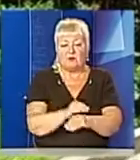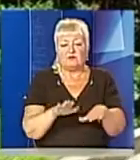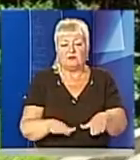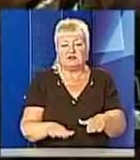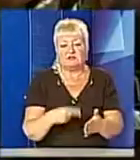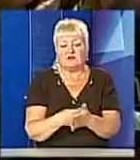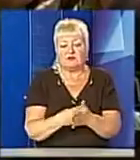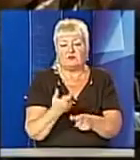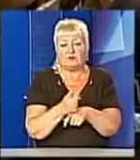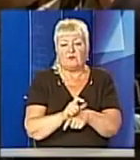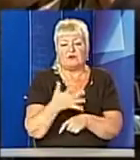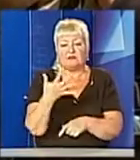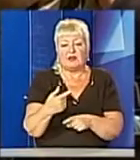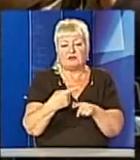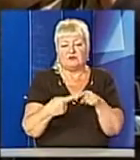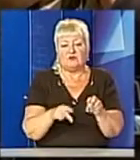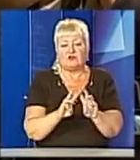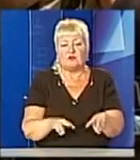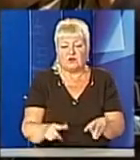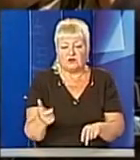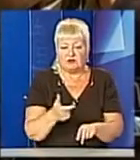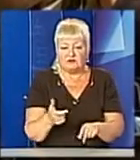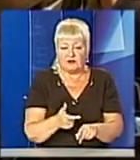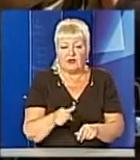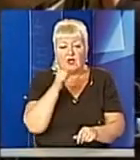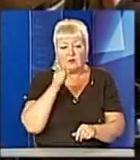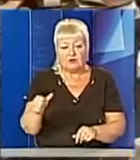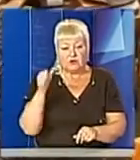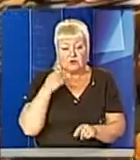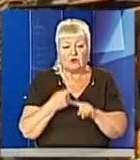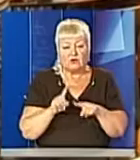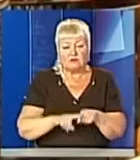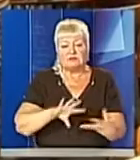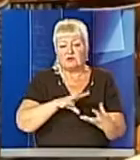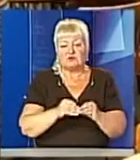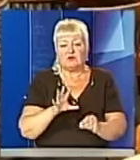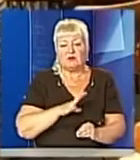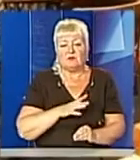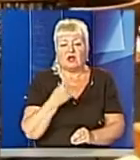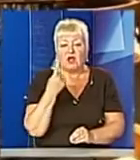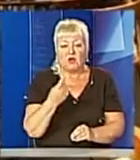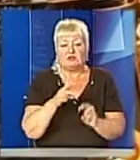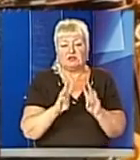бюджет на понад 5,5 мільйонів гривень. До слова, минулого року ця сума дорівнювала близько